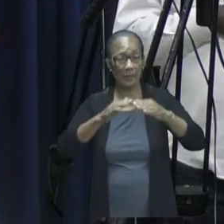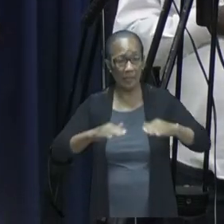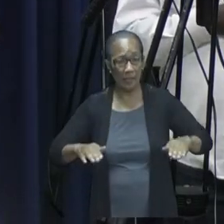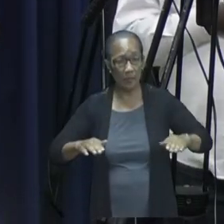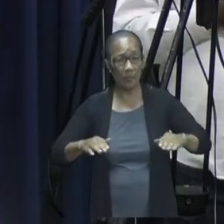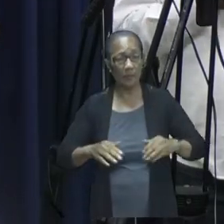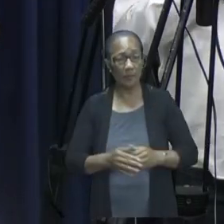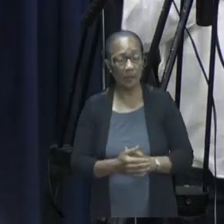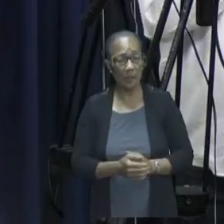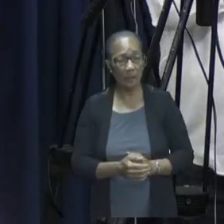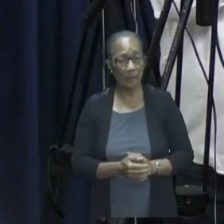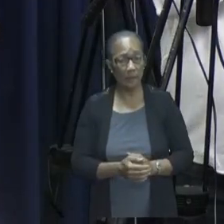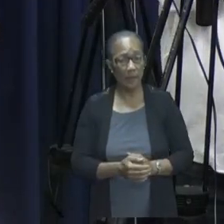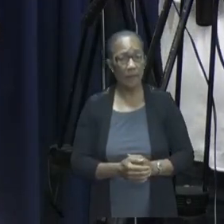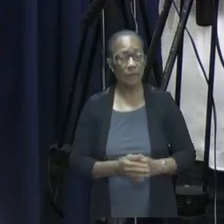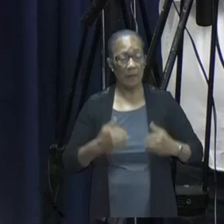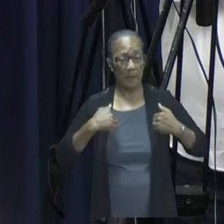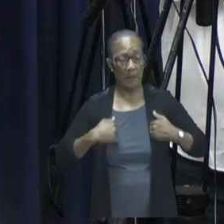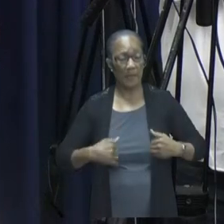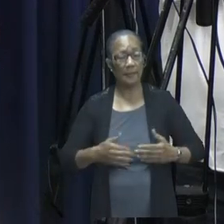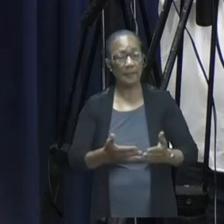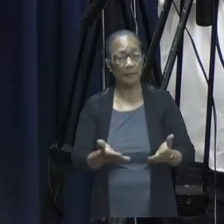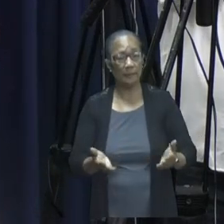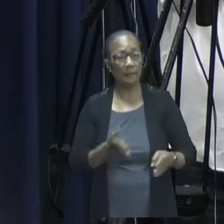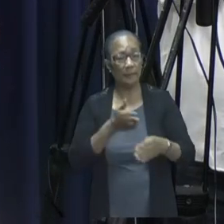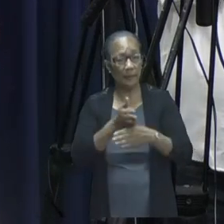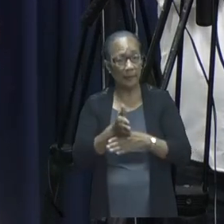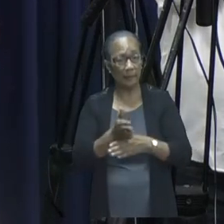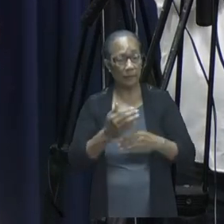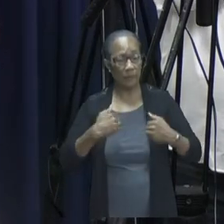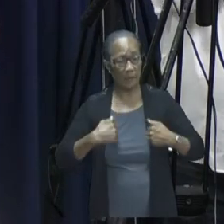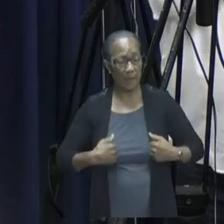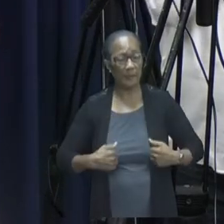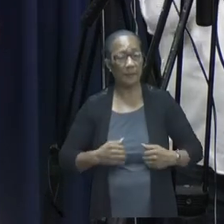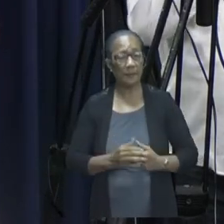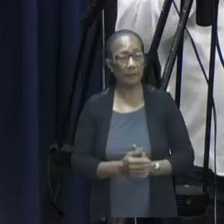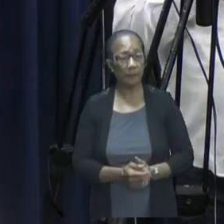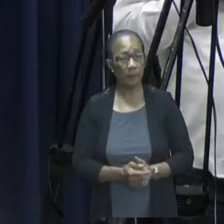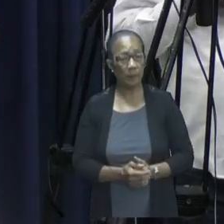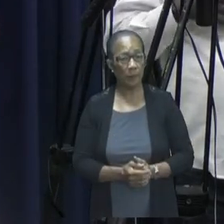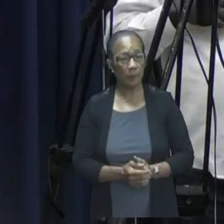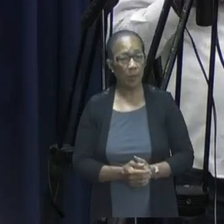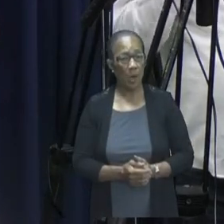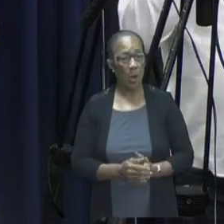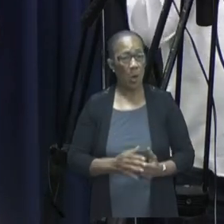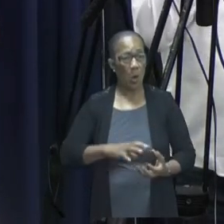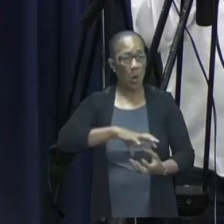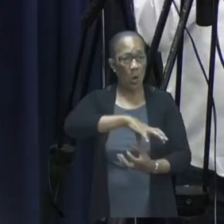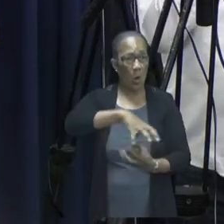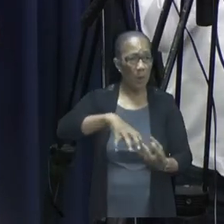conventionele rechten van burgers om compensatie